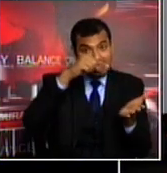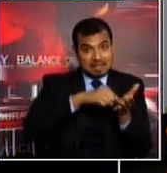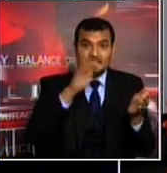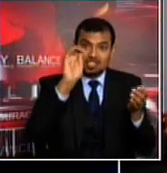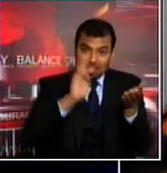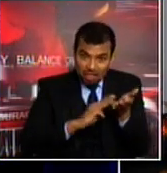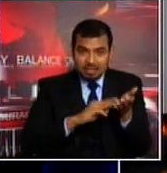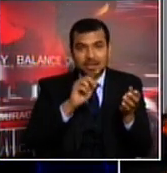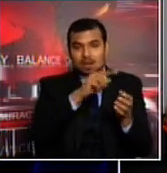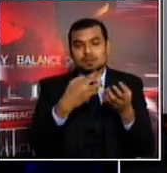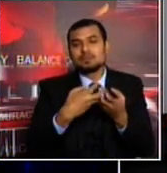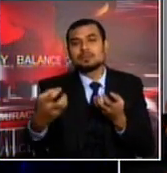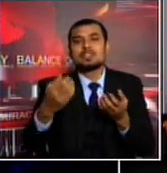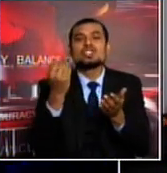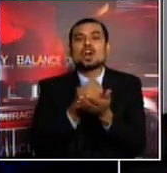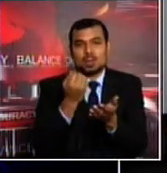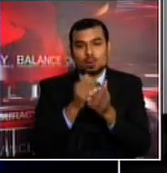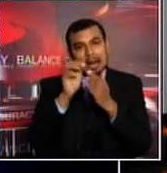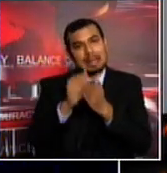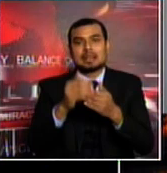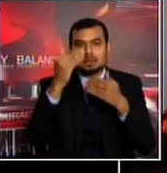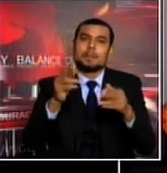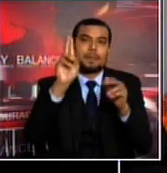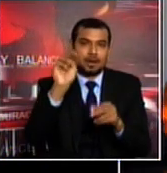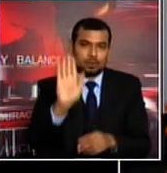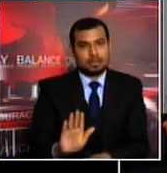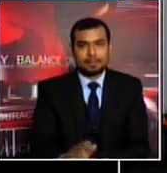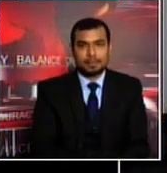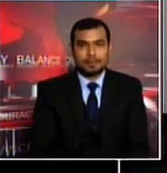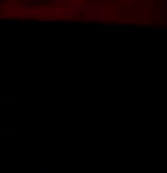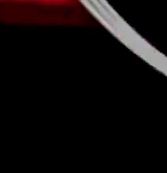उसको भातृ संगठनका नेतासम्म परेका छन्।